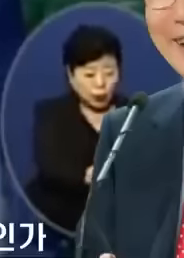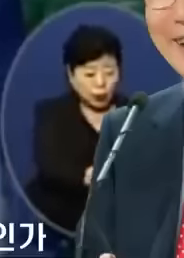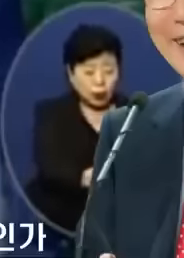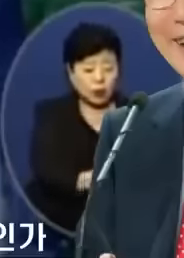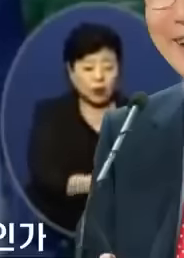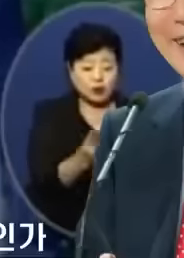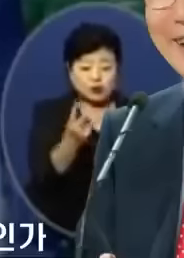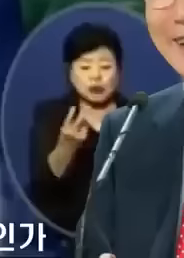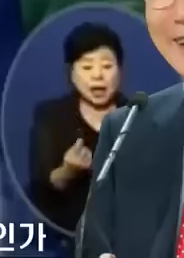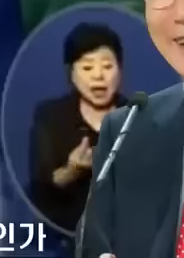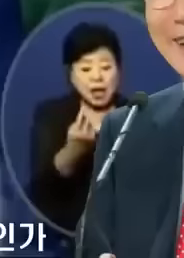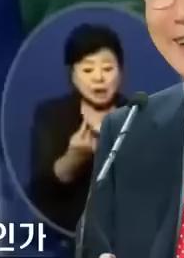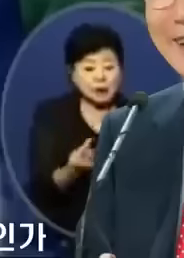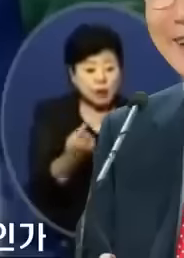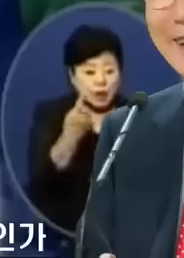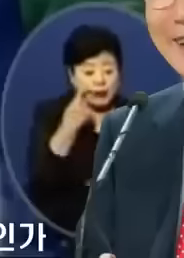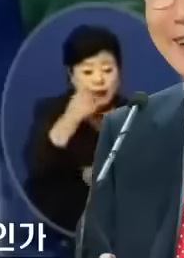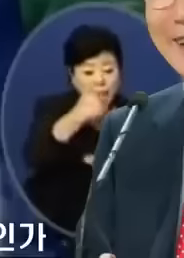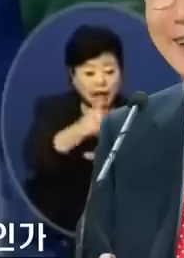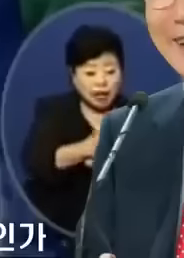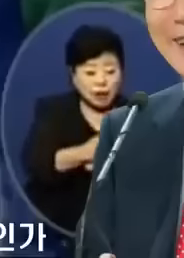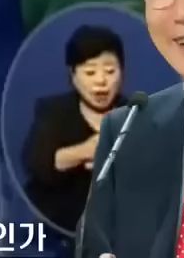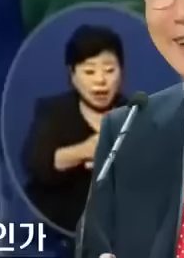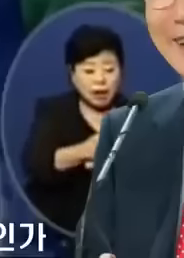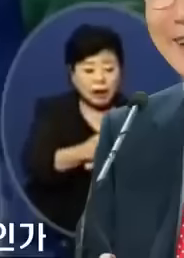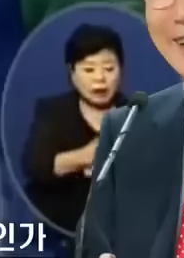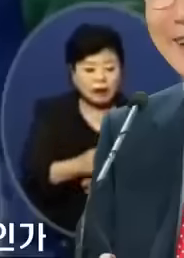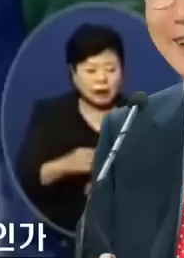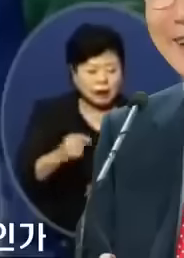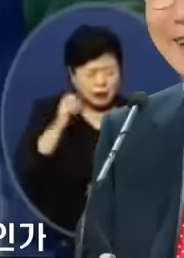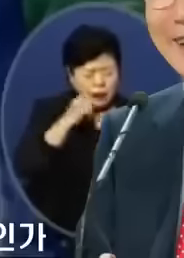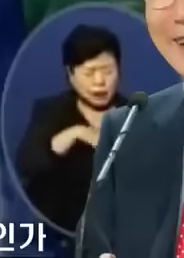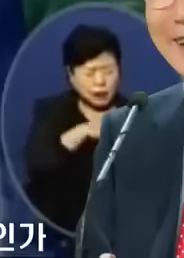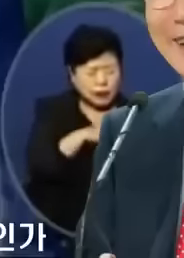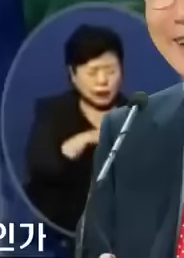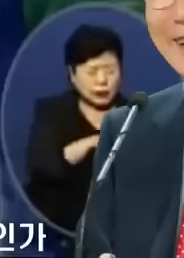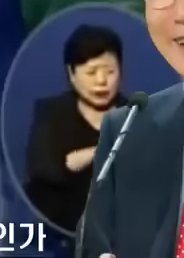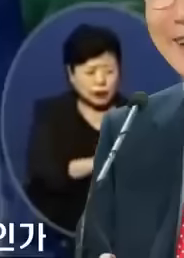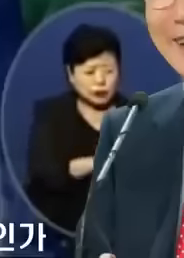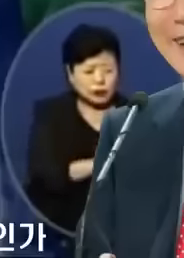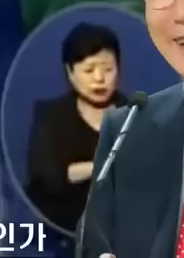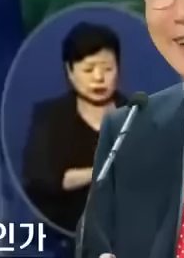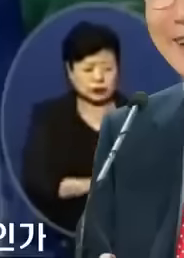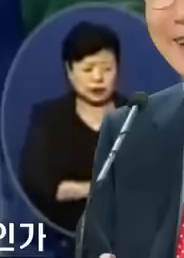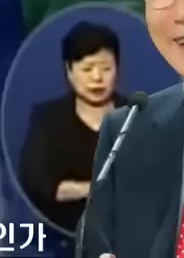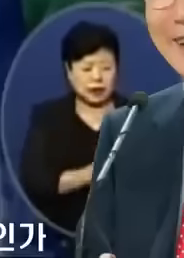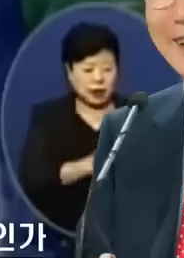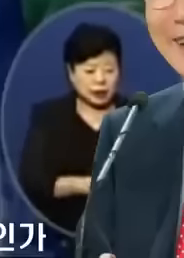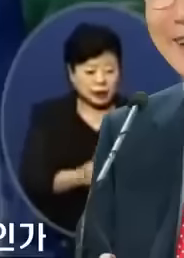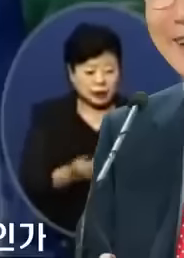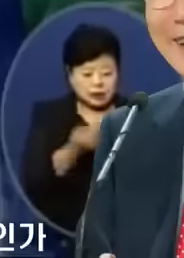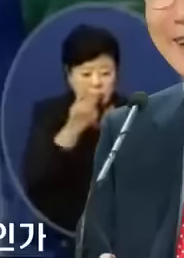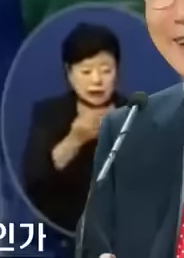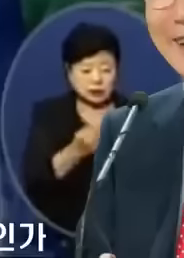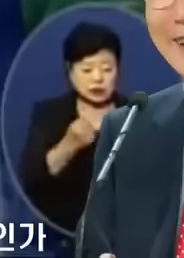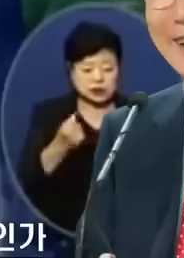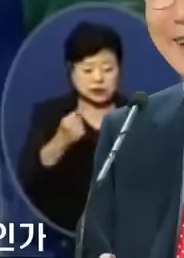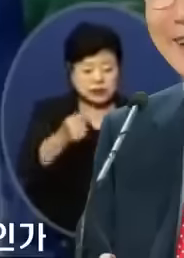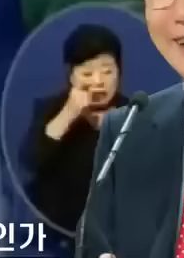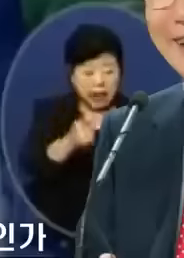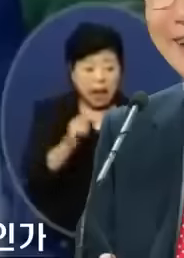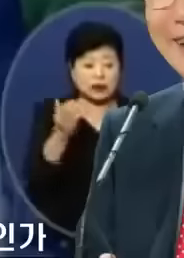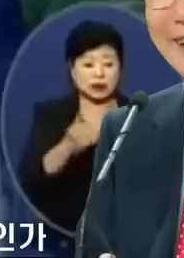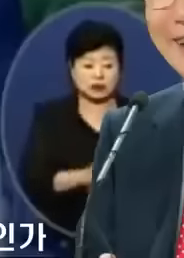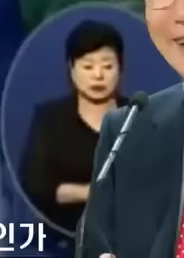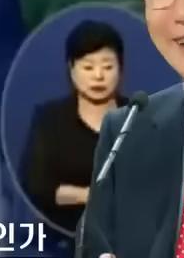두었는데 결과에 어려운 환경 속에 방치된 아메바가 더 생존력이 강한